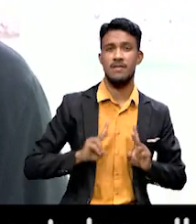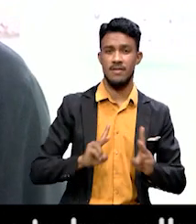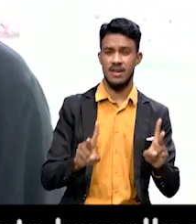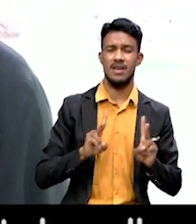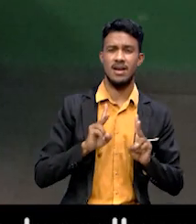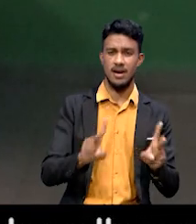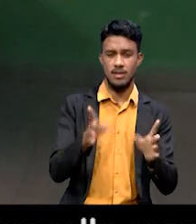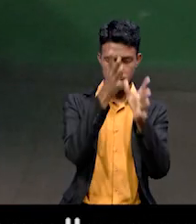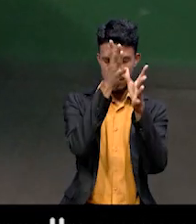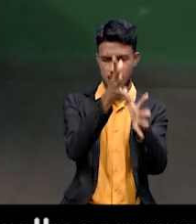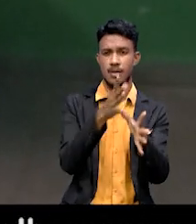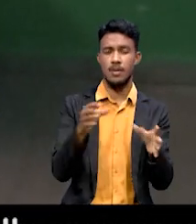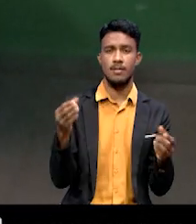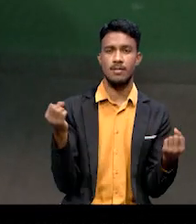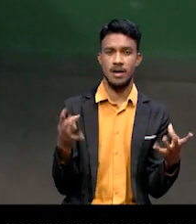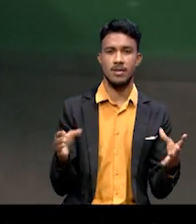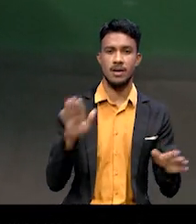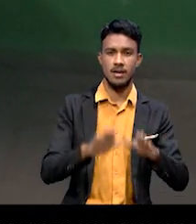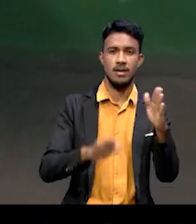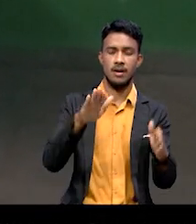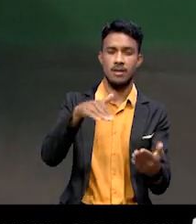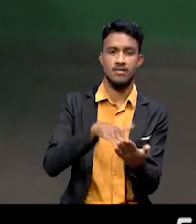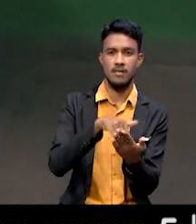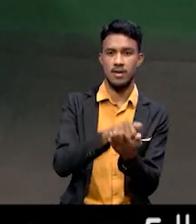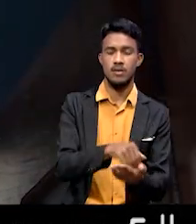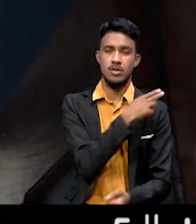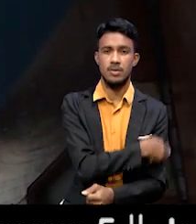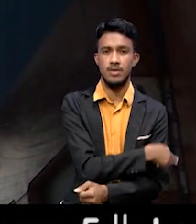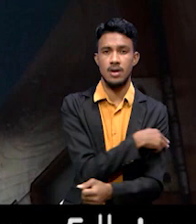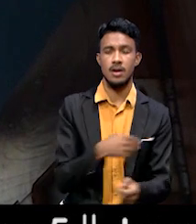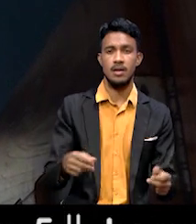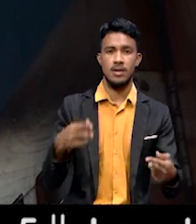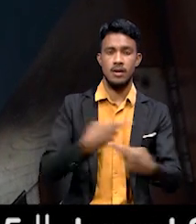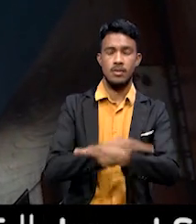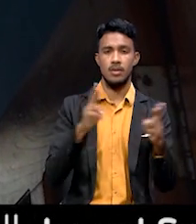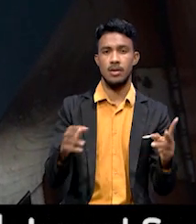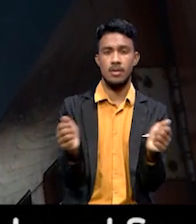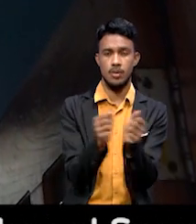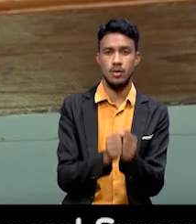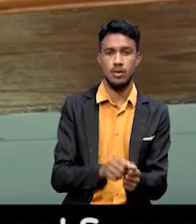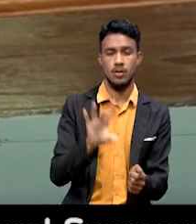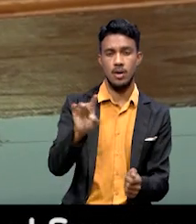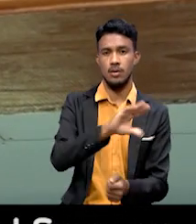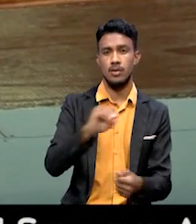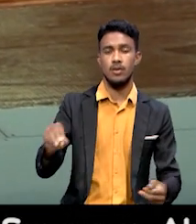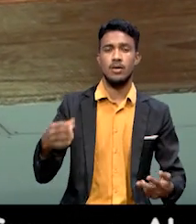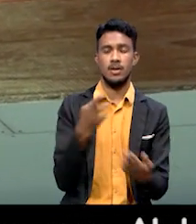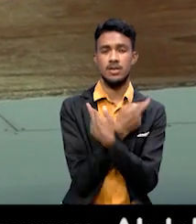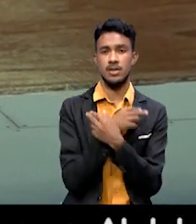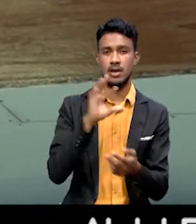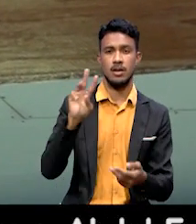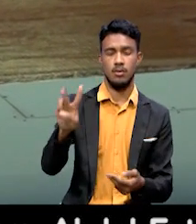la beletan laudo. Total sala i hospital ne hamutuk valu komposto husi sala descansa rua, sala konsulta rua,